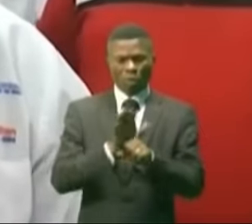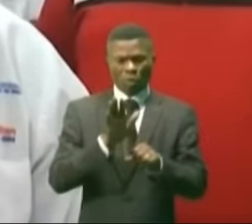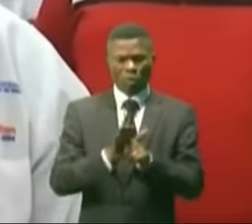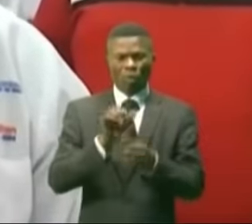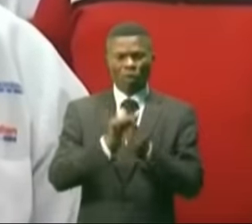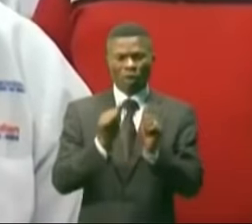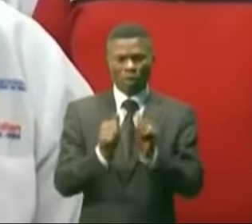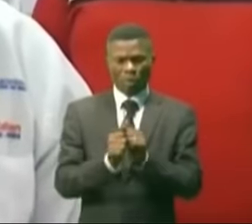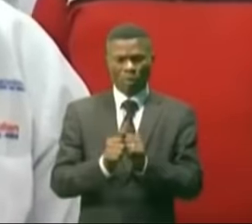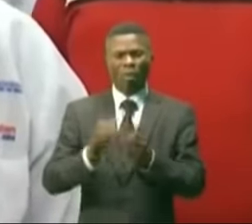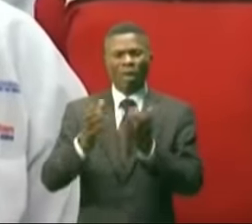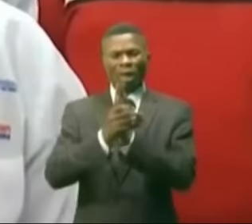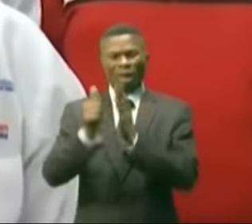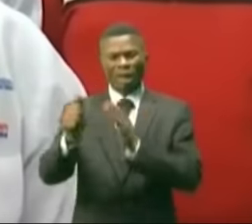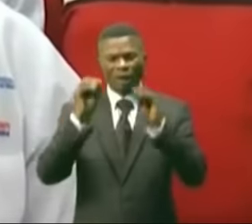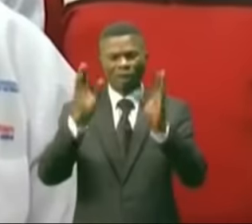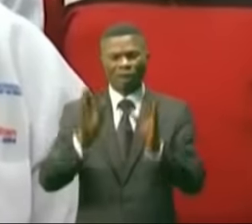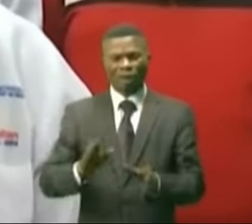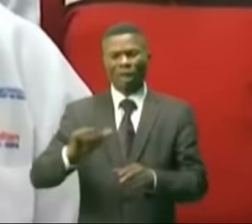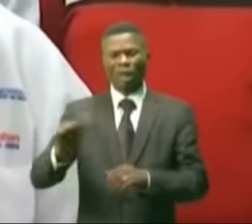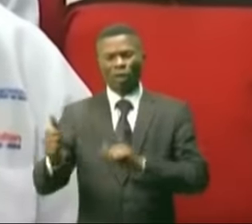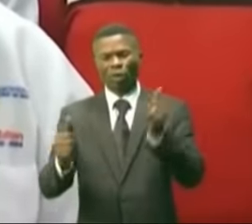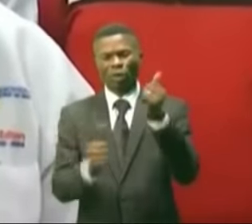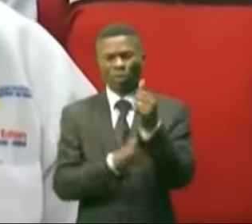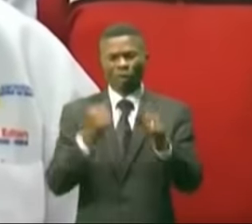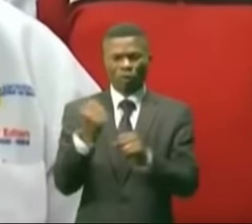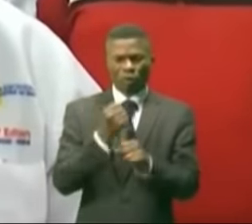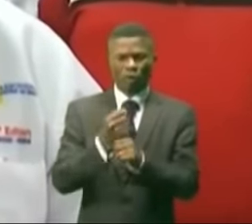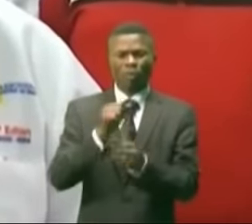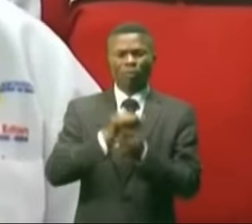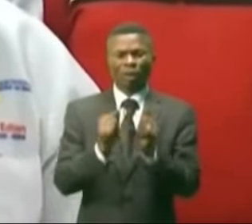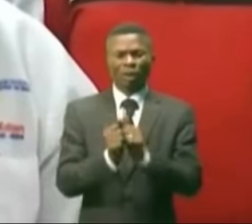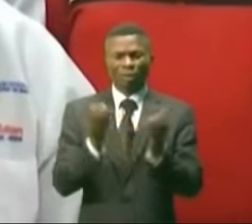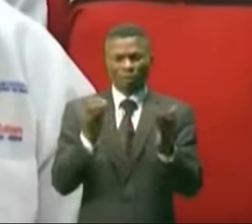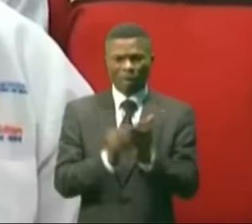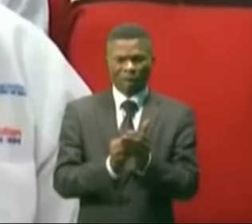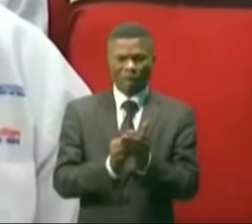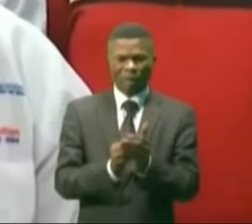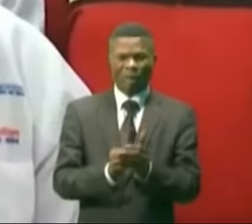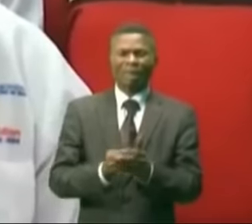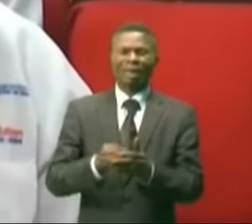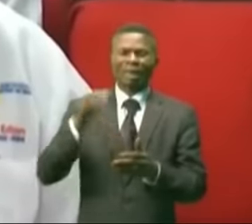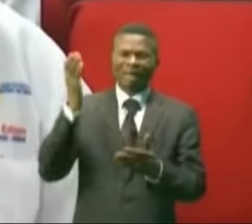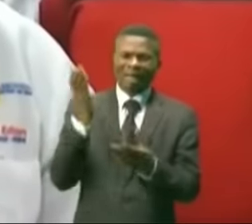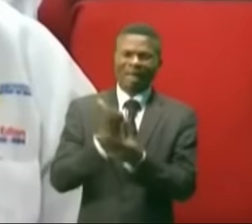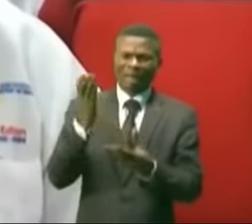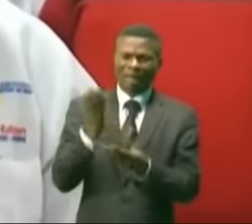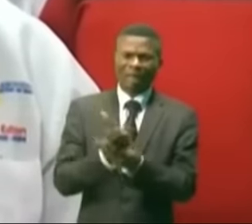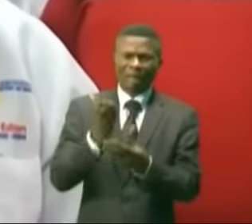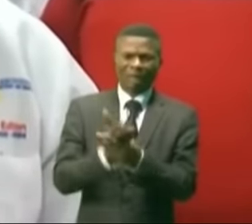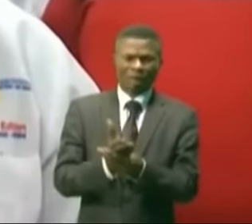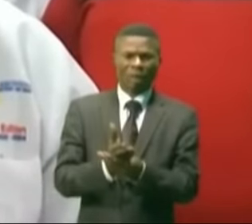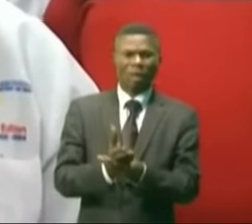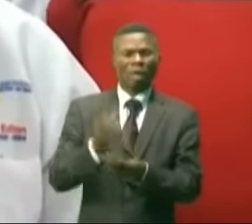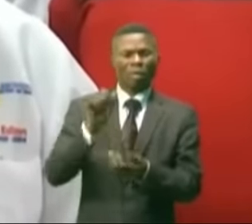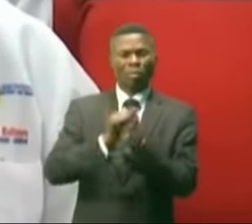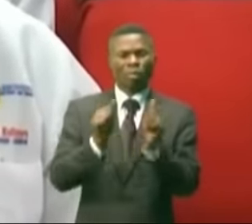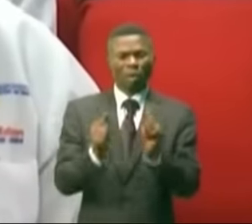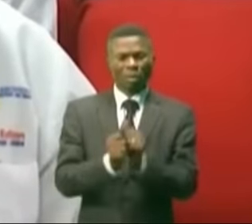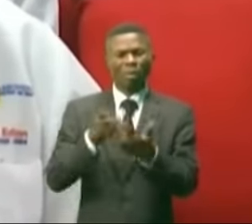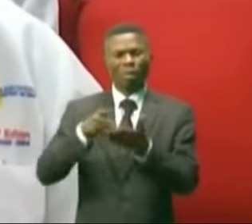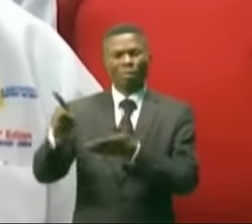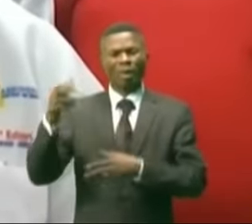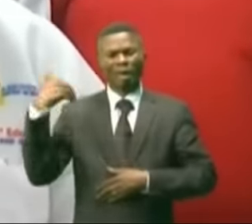par rapport à la qualité de l'enseignement, des défis par rapport aux multiples tracasseries d'ordre administratif comme d'ordre financier